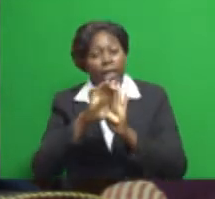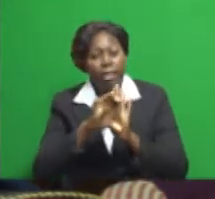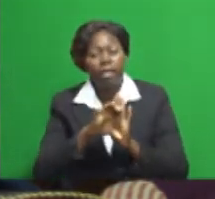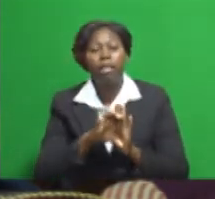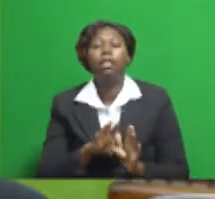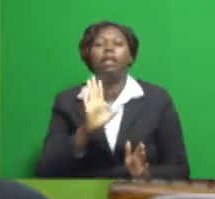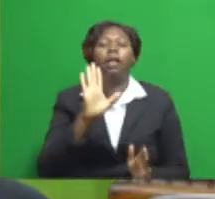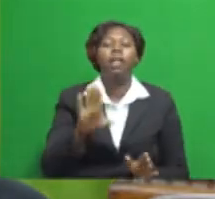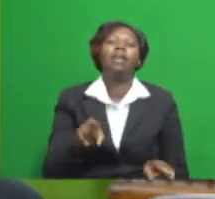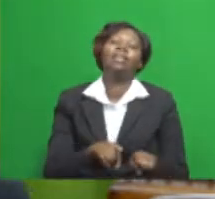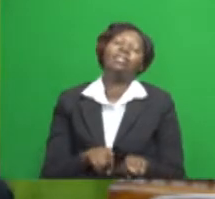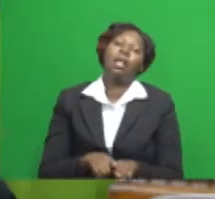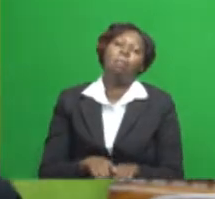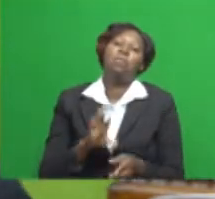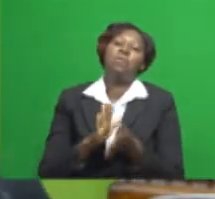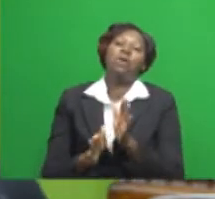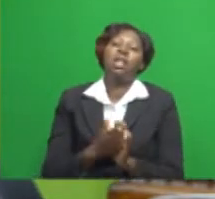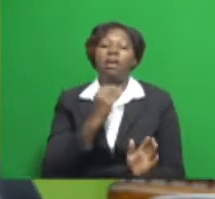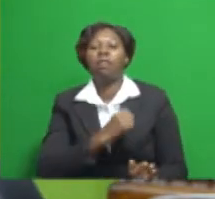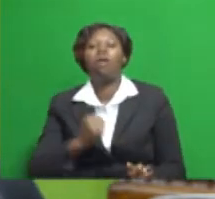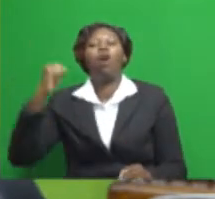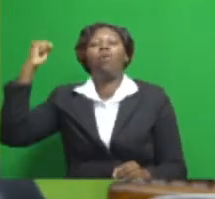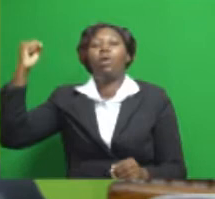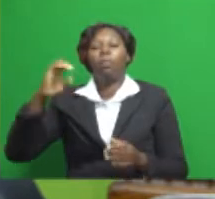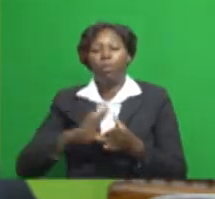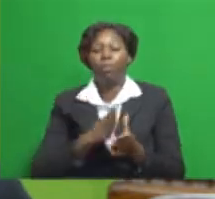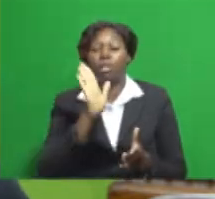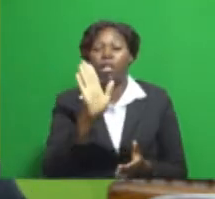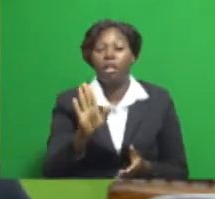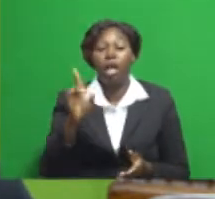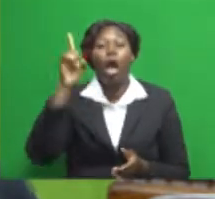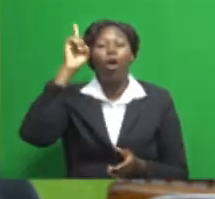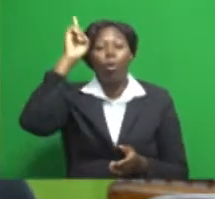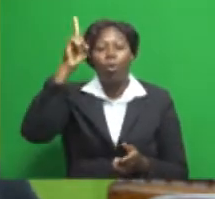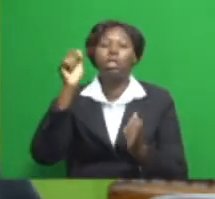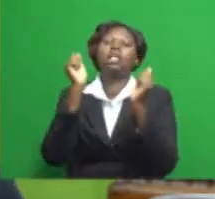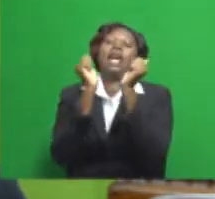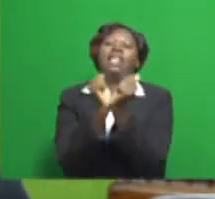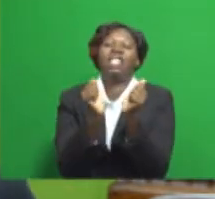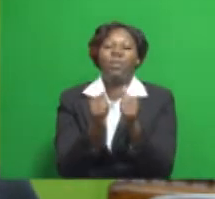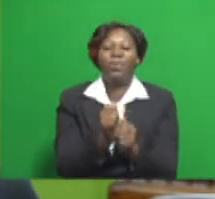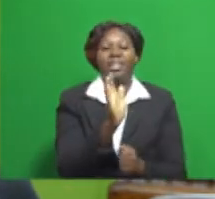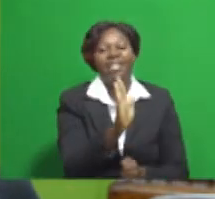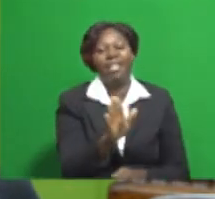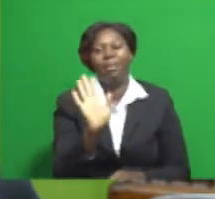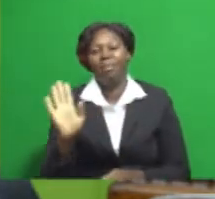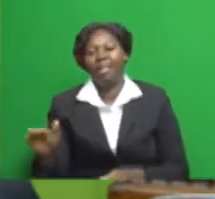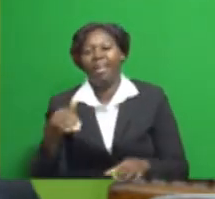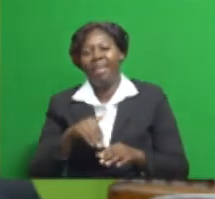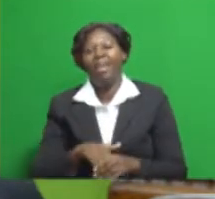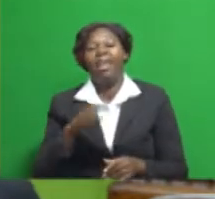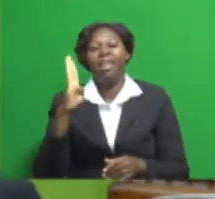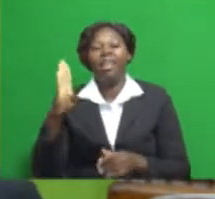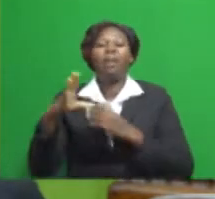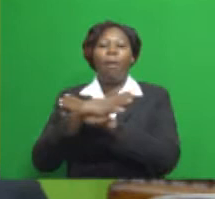Ende handizvo zvazviri manje mukurarama. Saka minduro yakapiwa nevakomana ava muchidimbu vatereri vedu